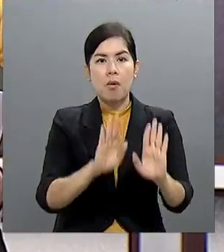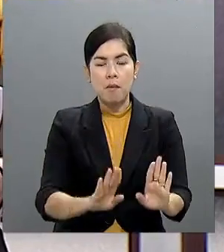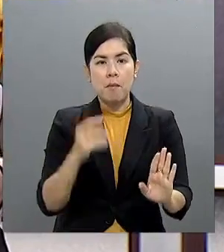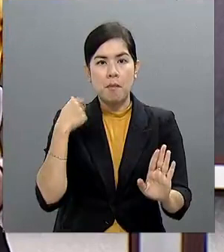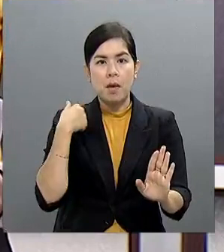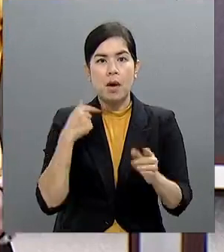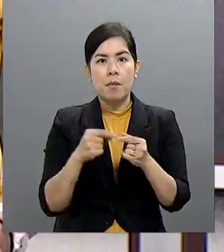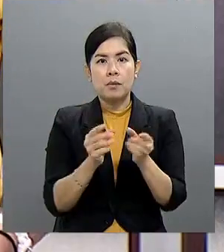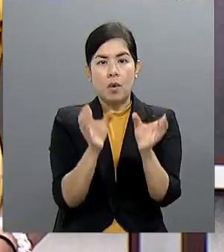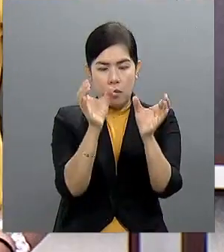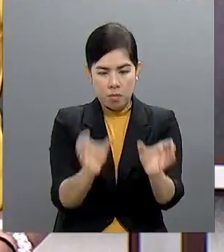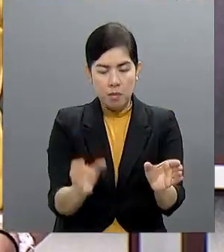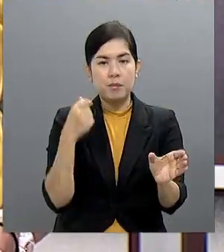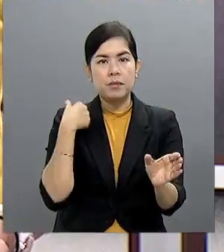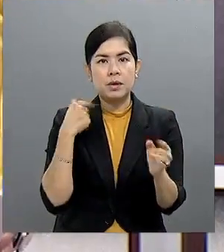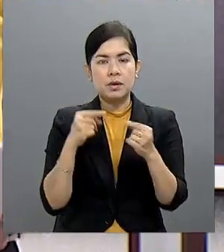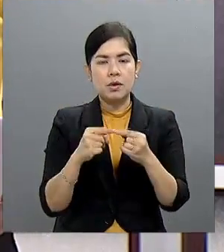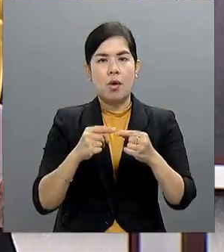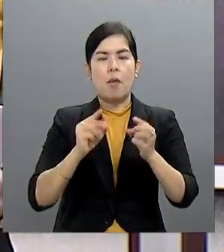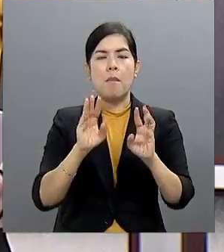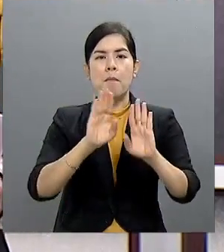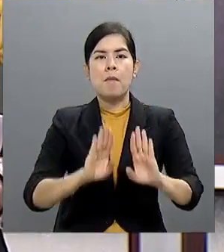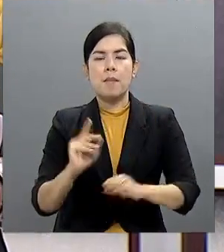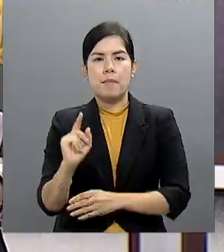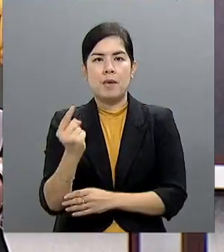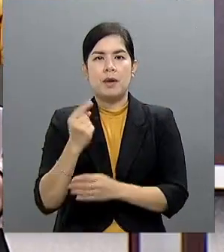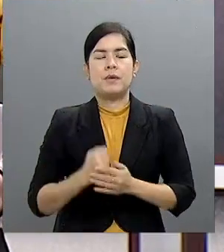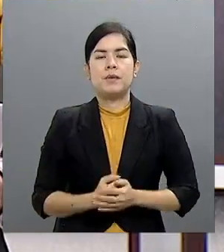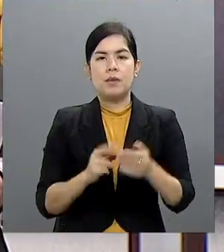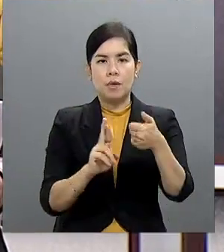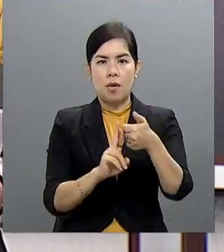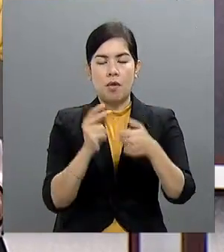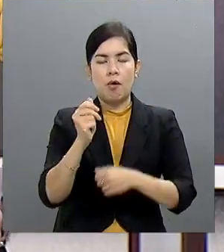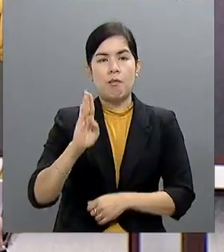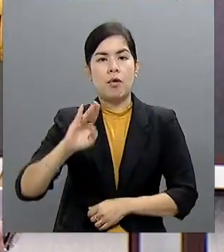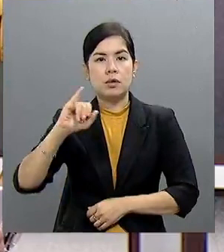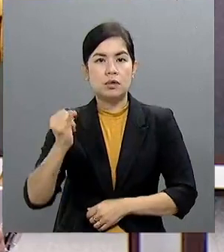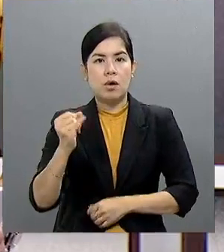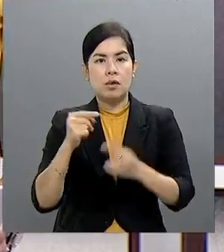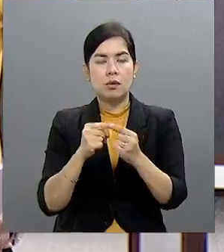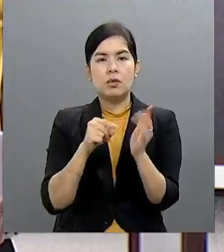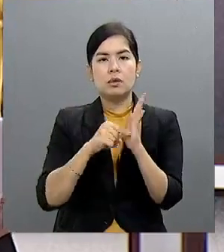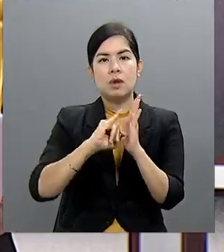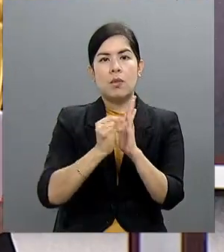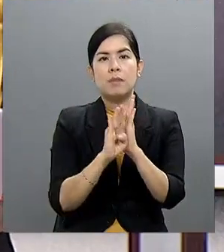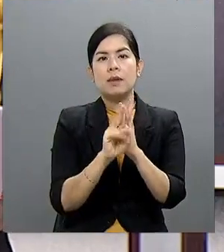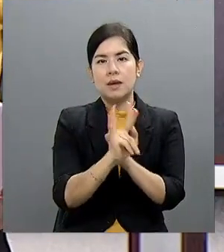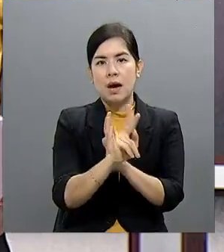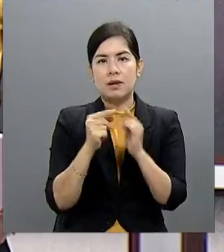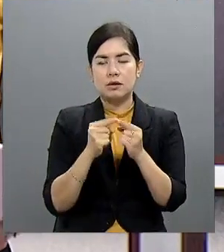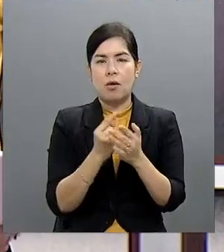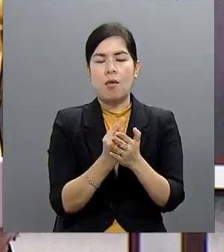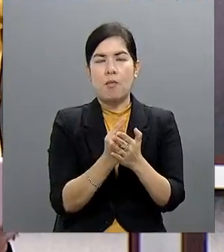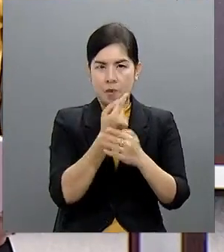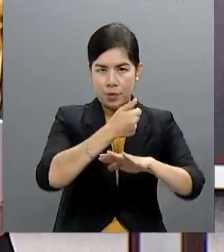ายกองค์การบริหารส่วนจังหวัดบึงกาฬค่ะเป็นประธานเปิดการจัด กิจกรรมนะคะนำพุทธศาสนิกชนทุกหมู่เหล่าค่ะ